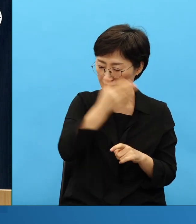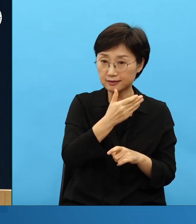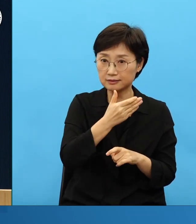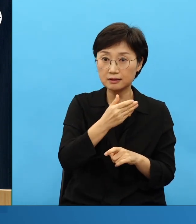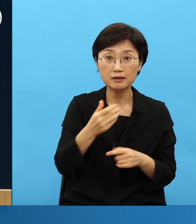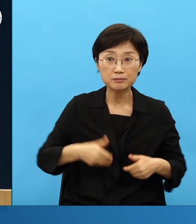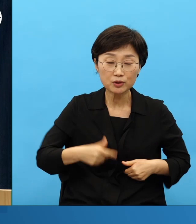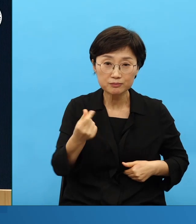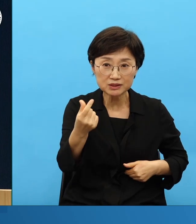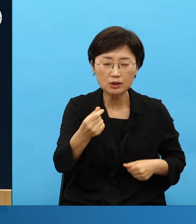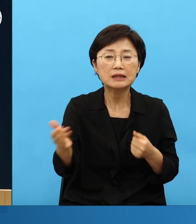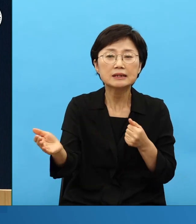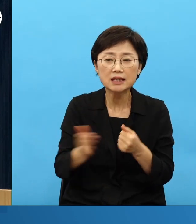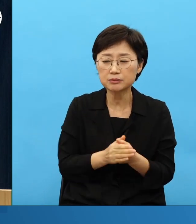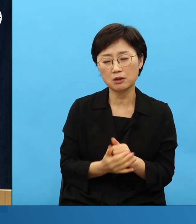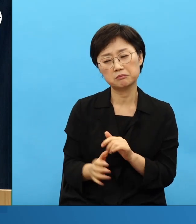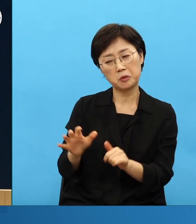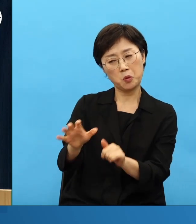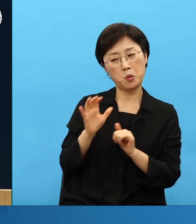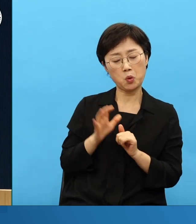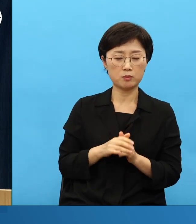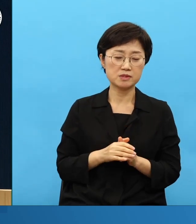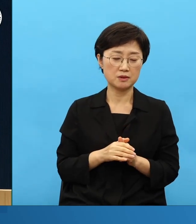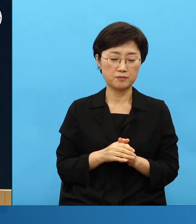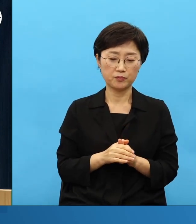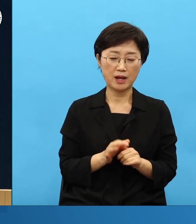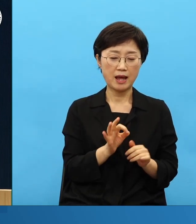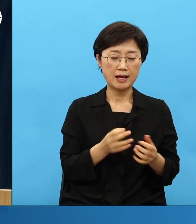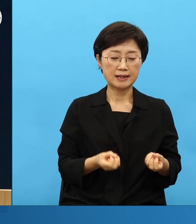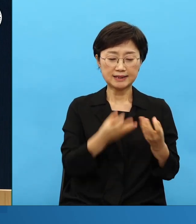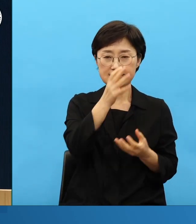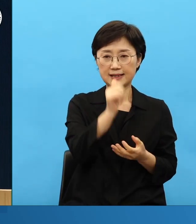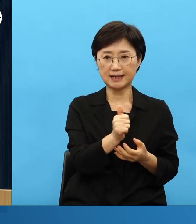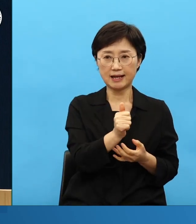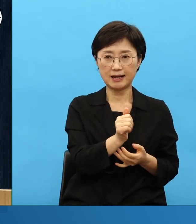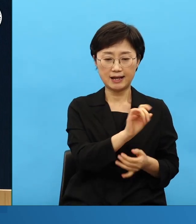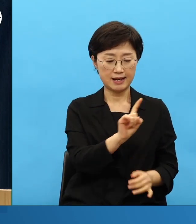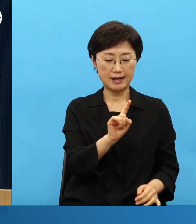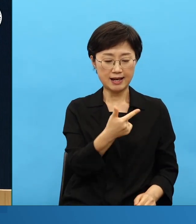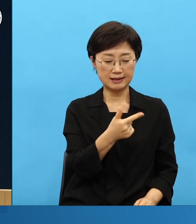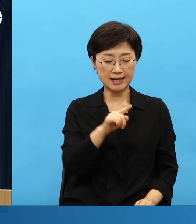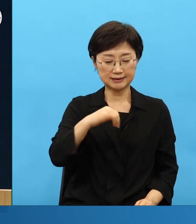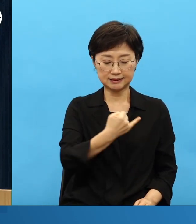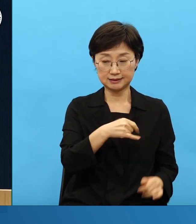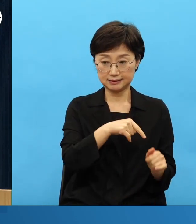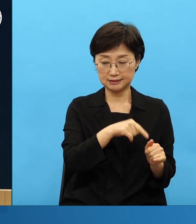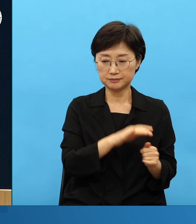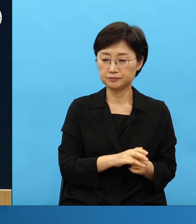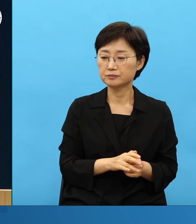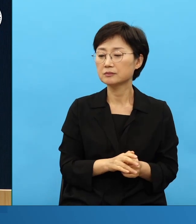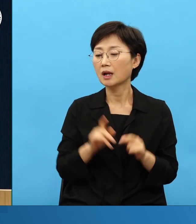that were being slaughtered, the sales of the cows and the pigeons and all the 대제사장. changing of coins. He was the chief 이 priest. 사람이 모든 자금 관리를 다